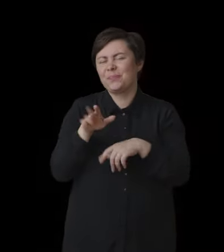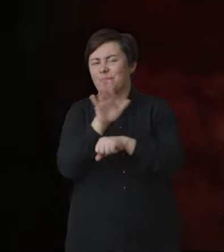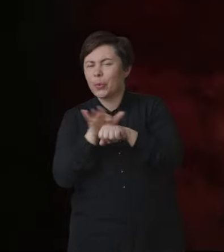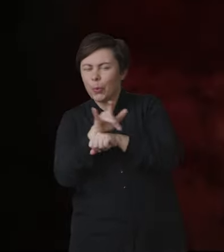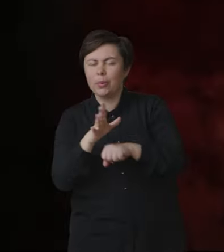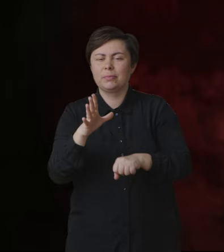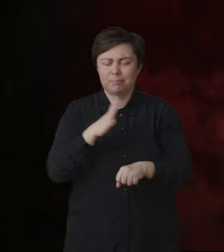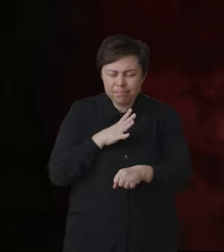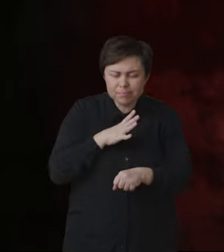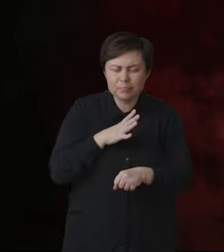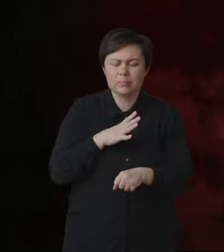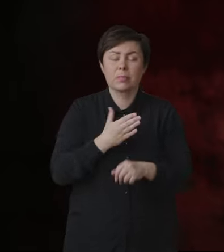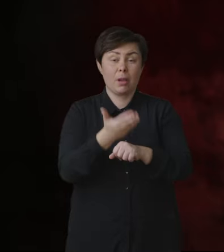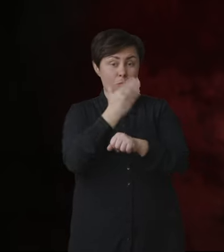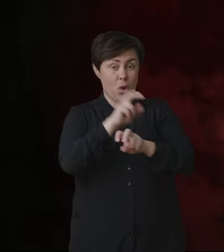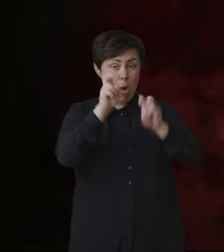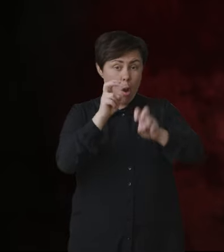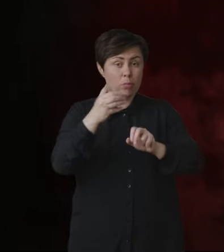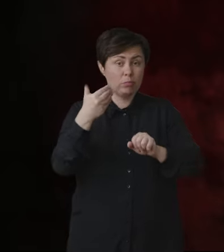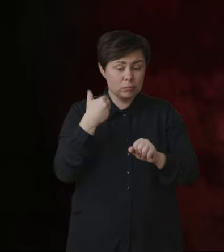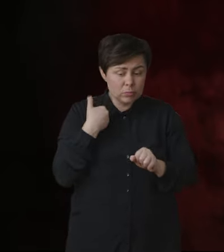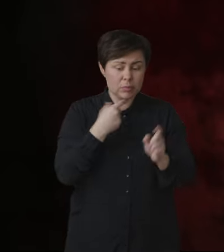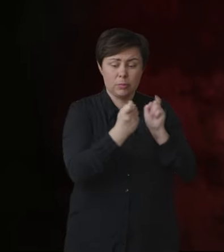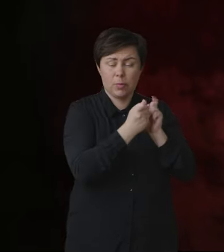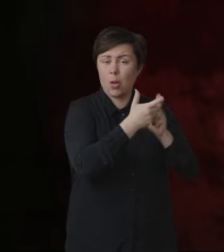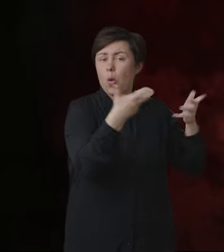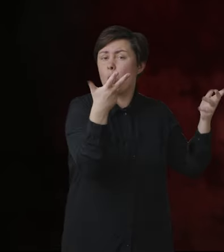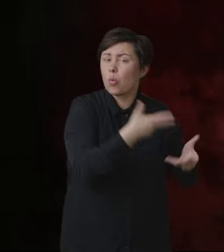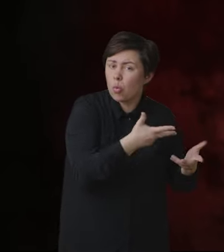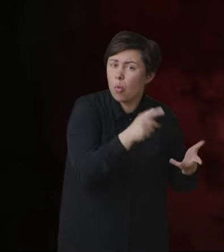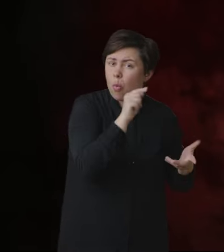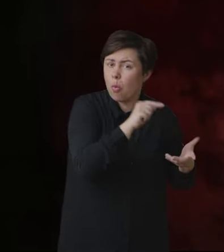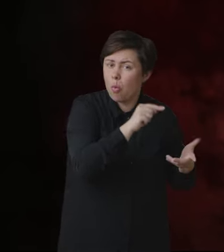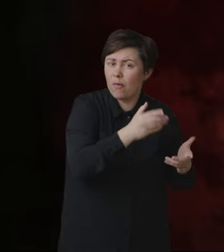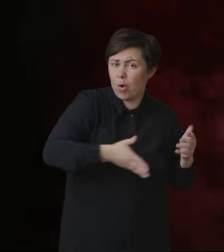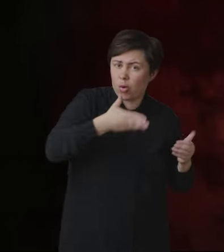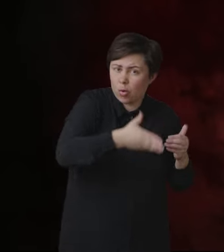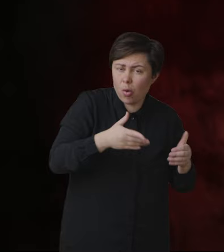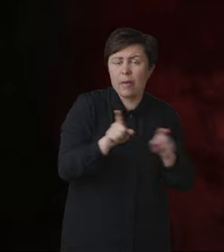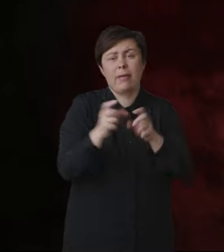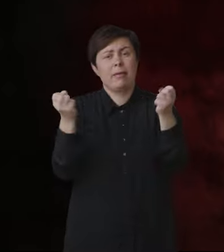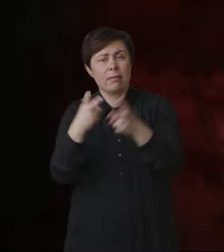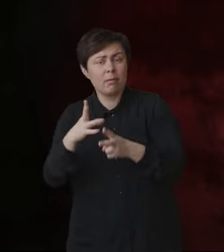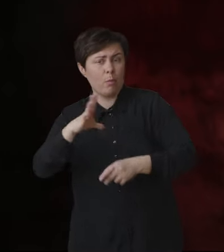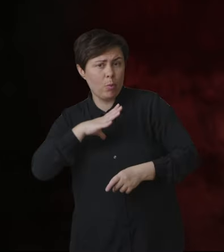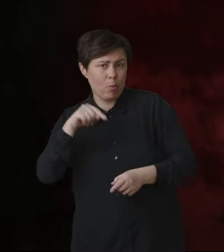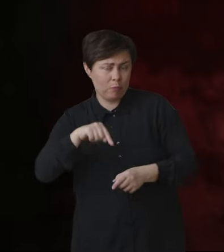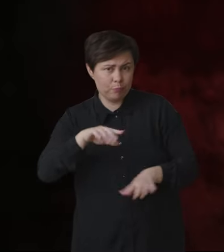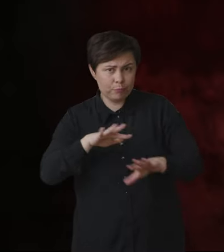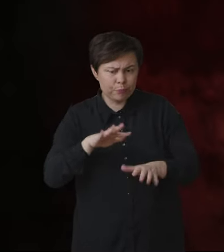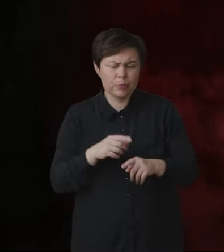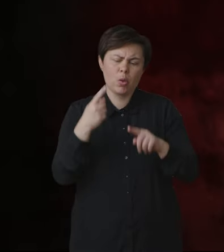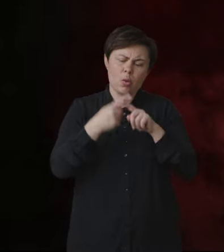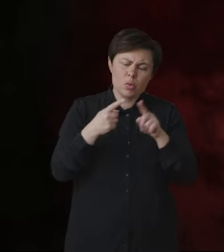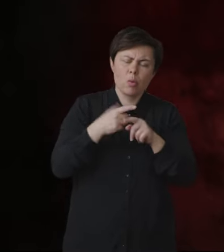kombinowali. Zanim hotel powstał, to był obok klub kolejowy i kino. Trochę